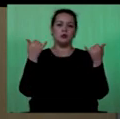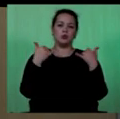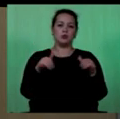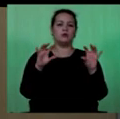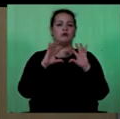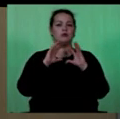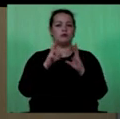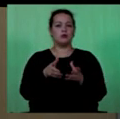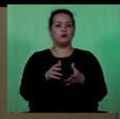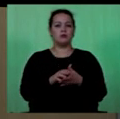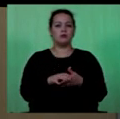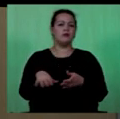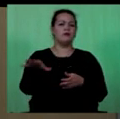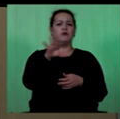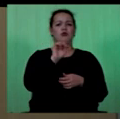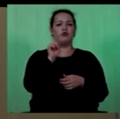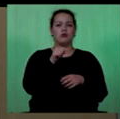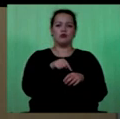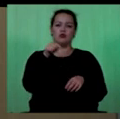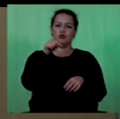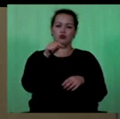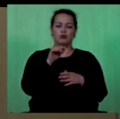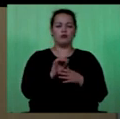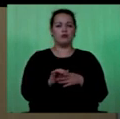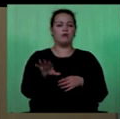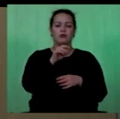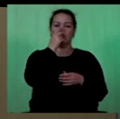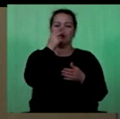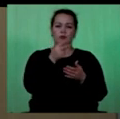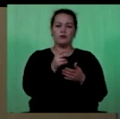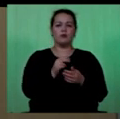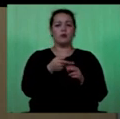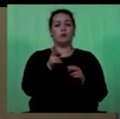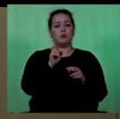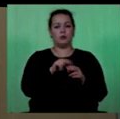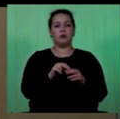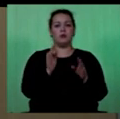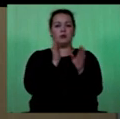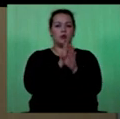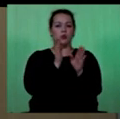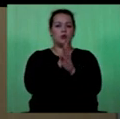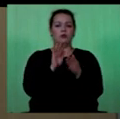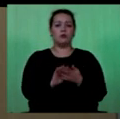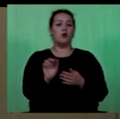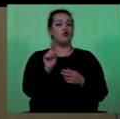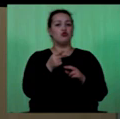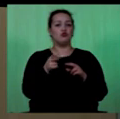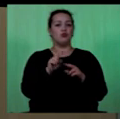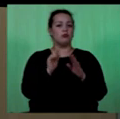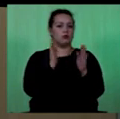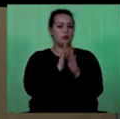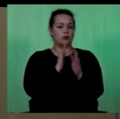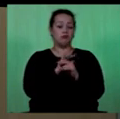мир. Все, что мы чувствуем с вами, все, что мы видим – это наша природа. А что такое